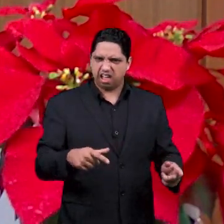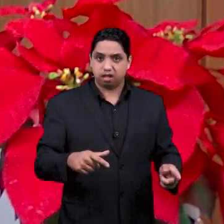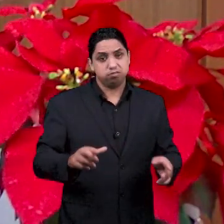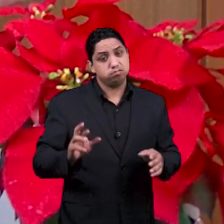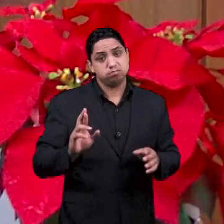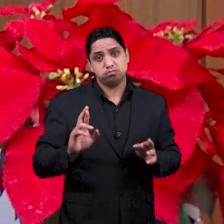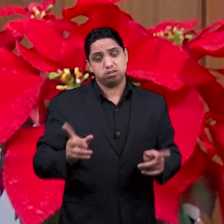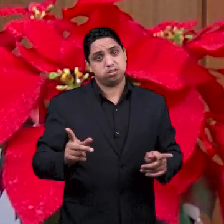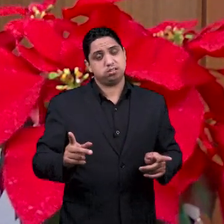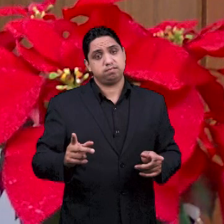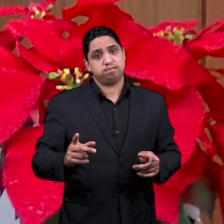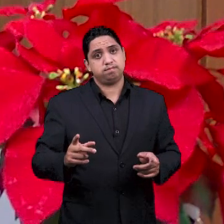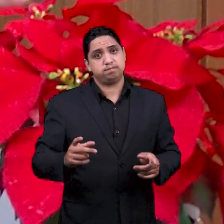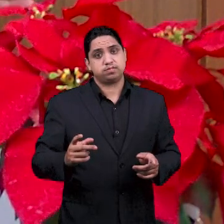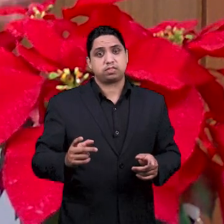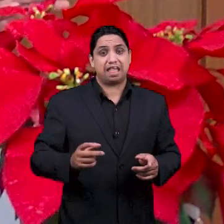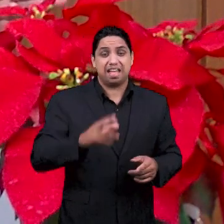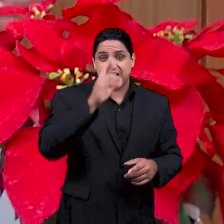так.